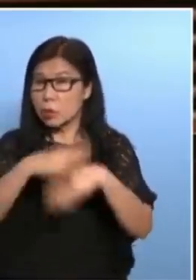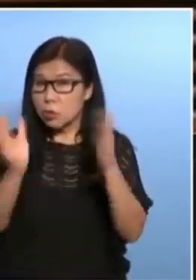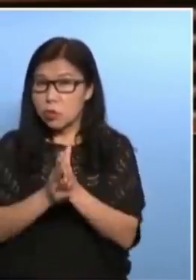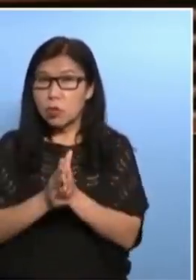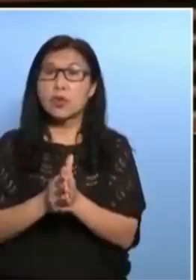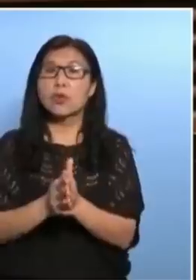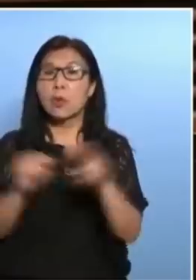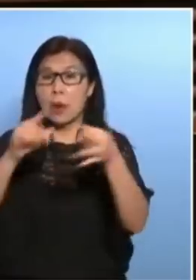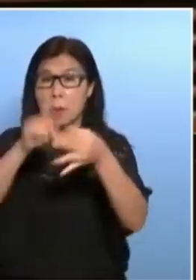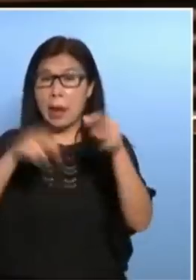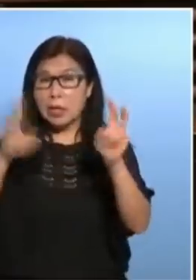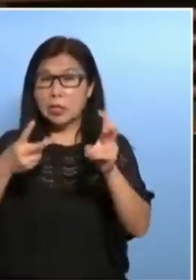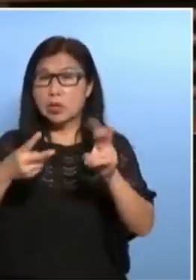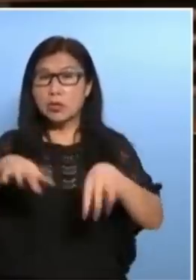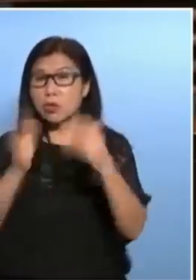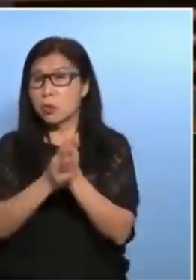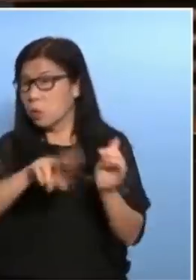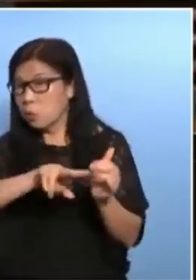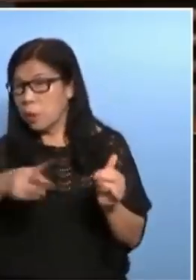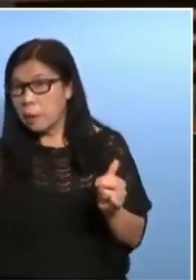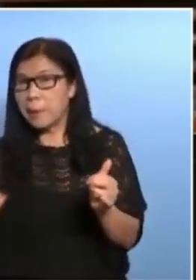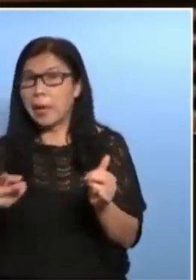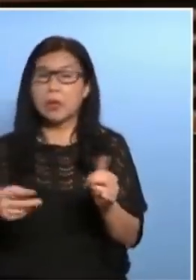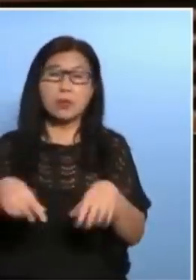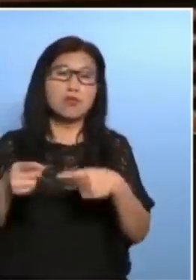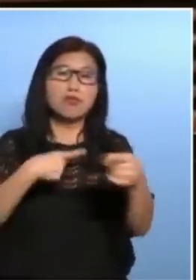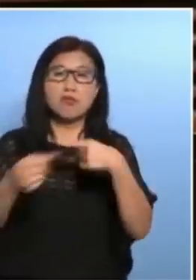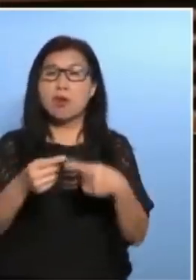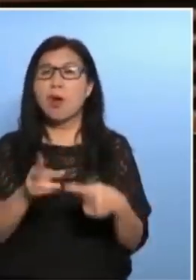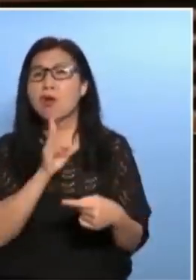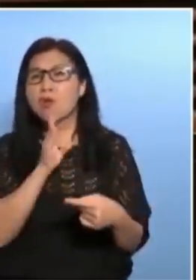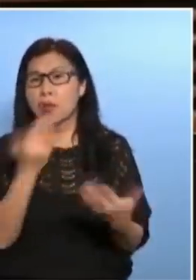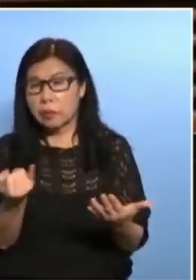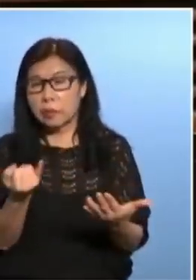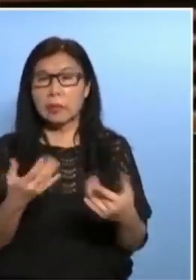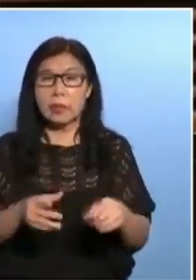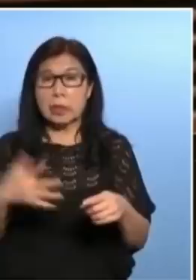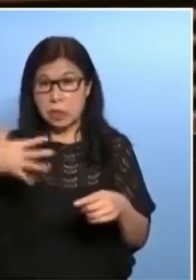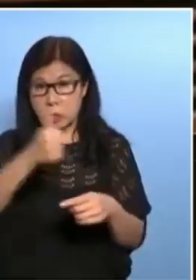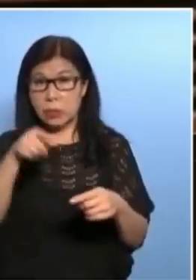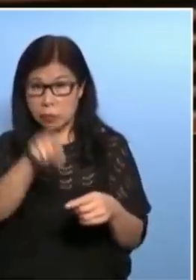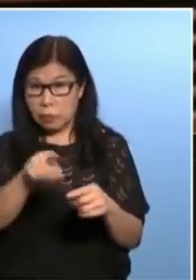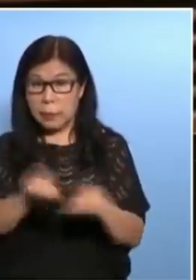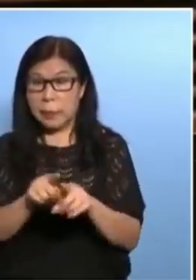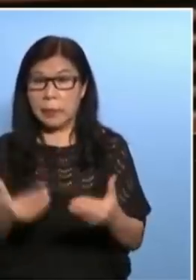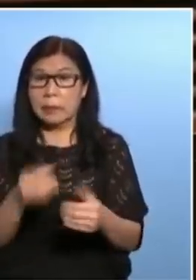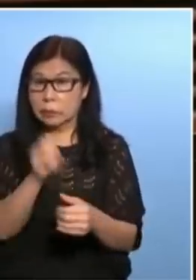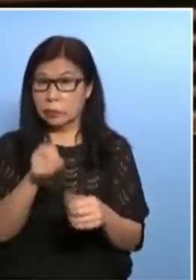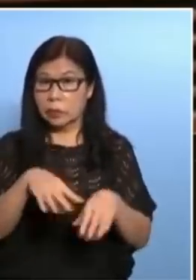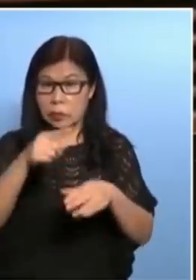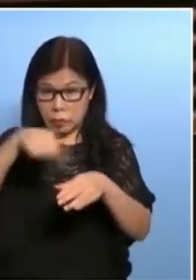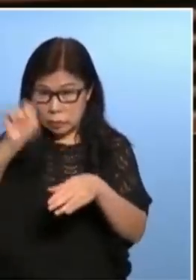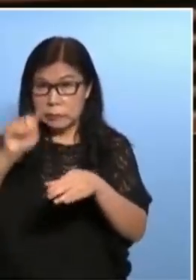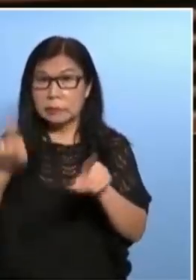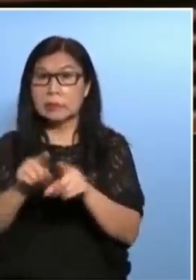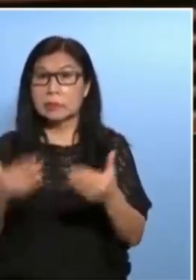議案的意思180度改變了。但是當時同樣作為主席的你仍然是批